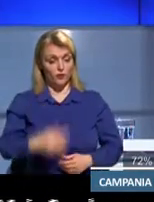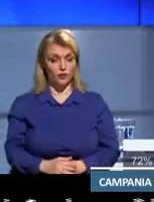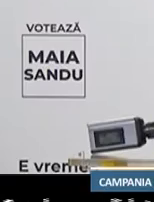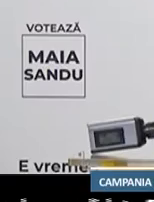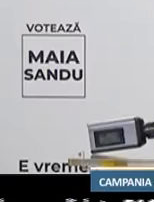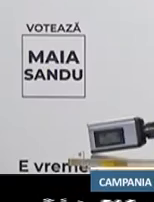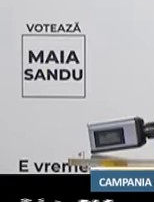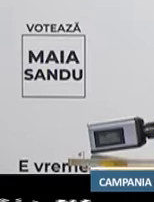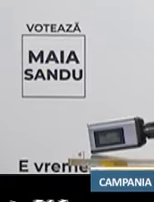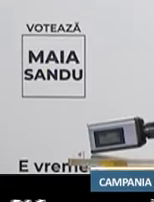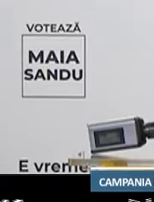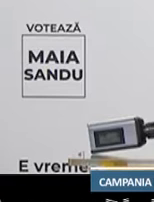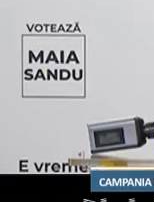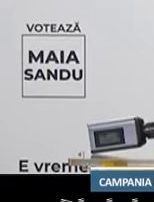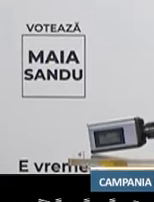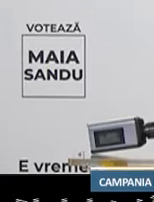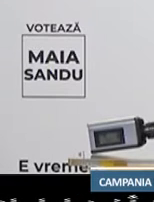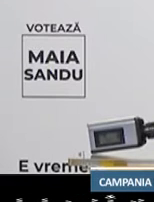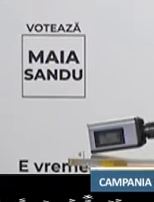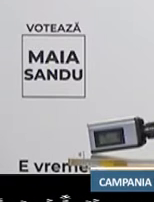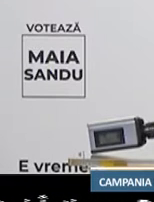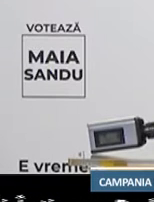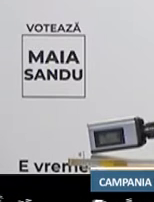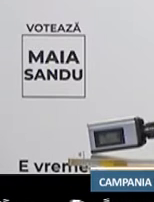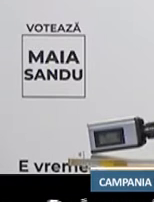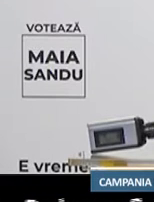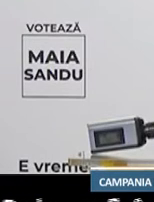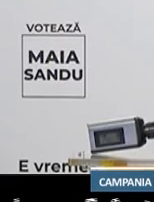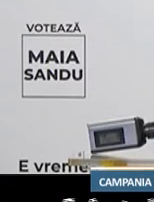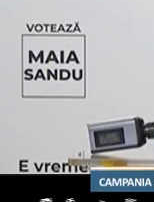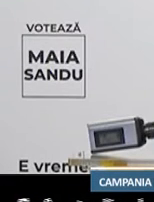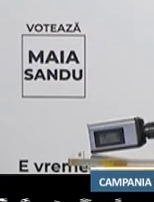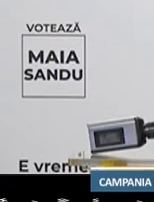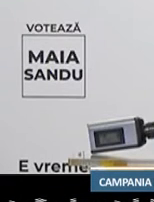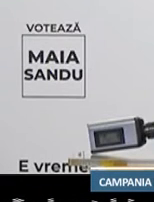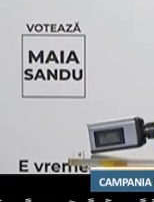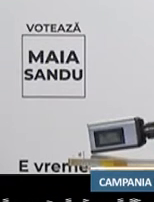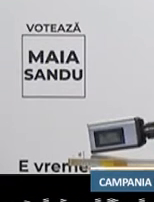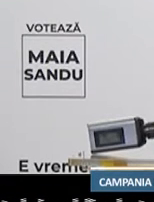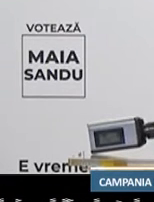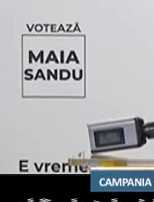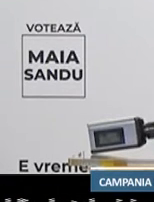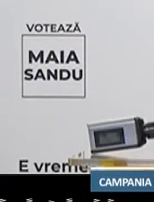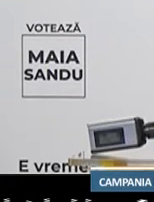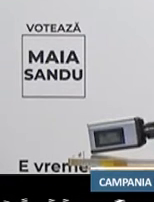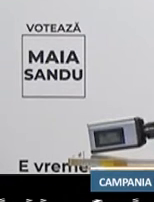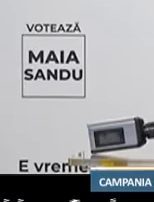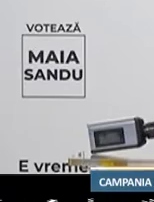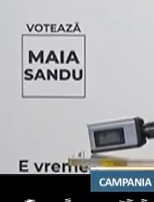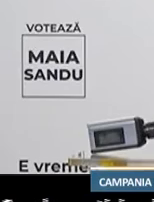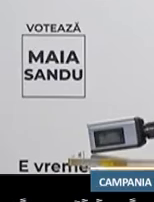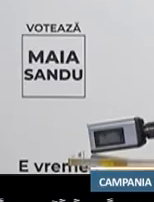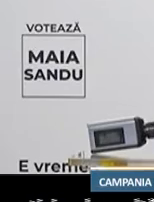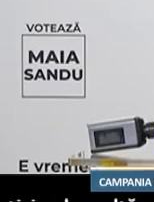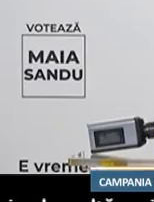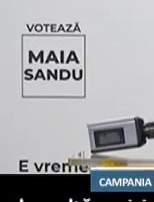emisiune de la un post privat de televiziune. Precizăm că pe data de 9 noiembrie, Maia Sandu a declarat într-un briefing de presă că nu va participa în aceleași dezbateri